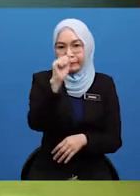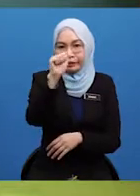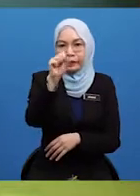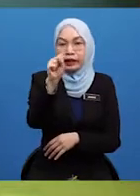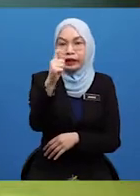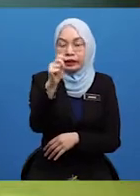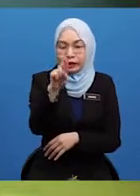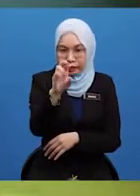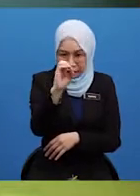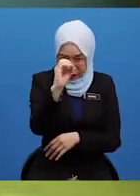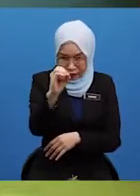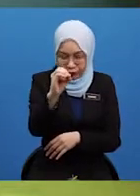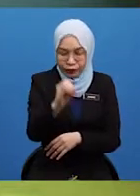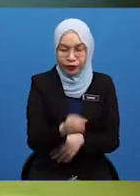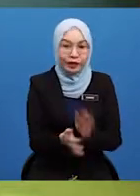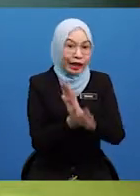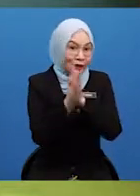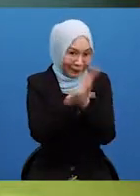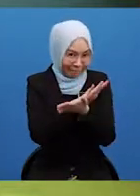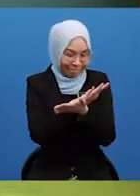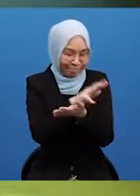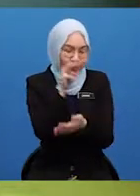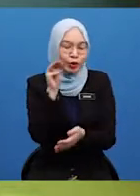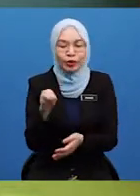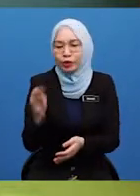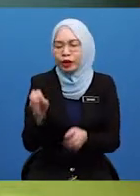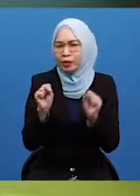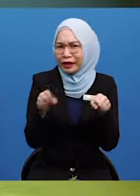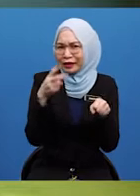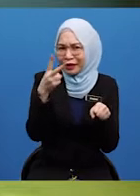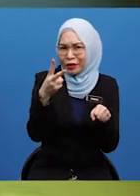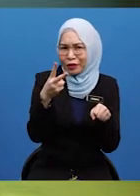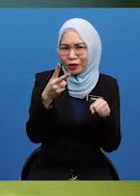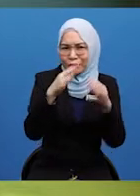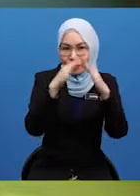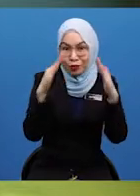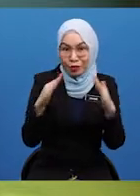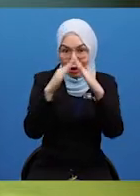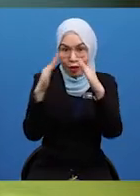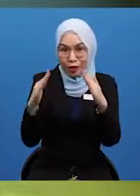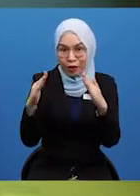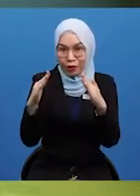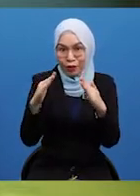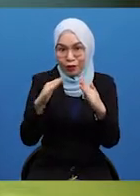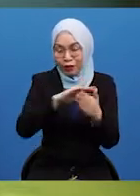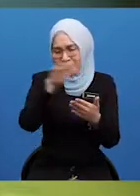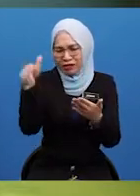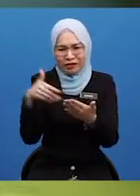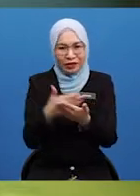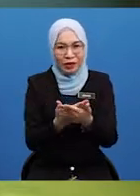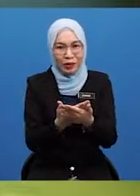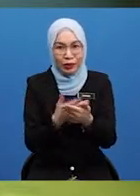sebab itu murid-murid boleh nih Hai kebanyakan rumah memasang escrow untuk